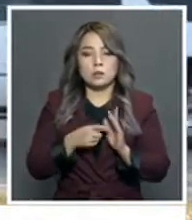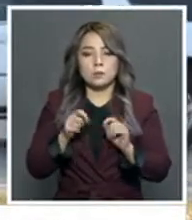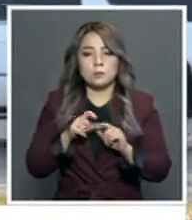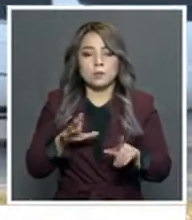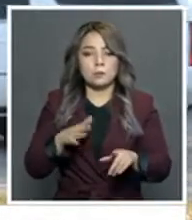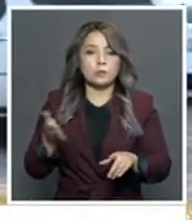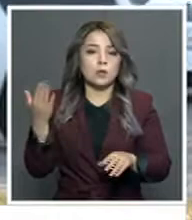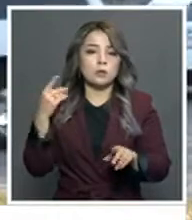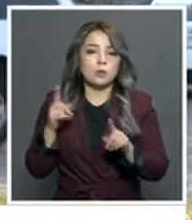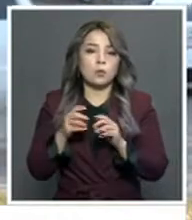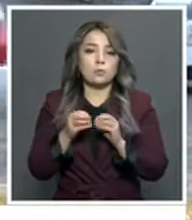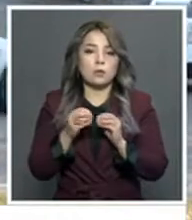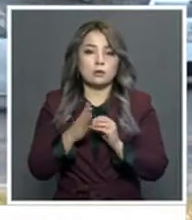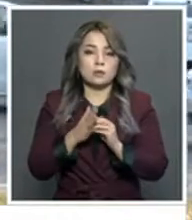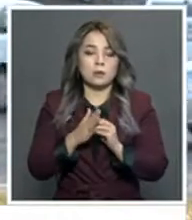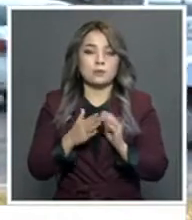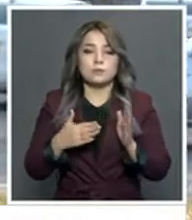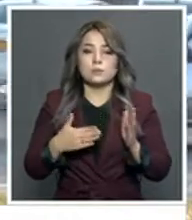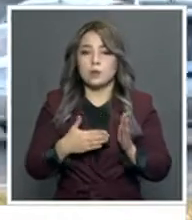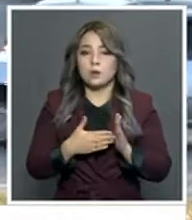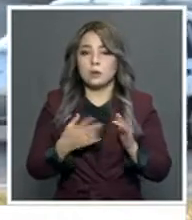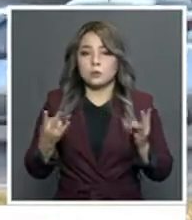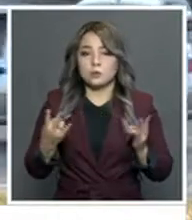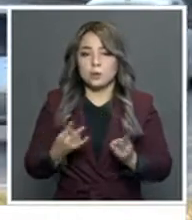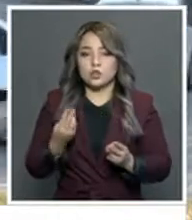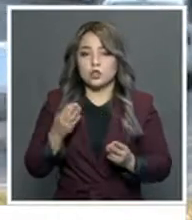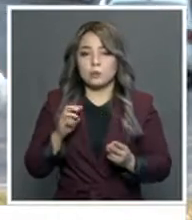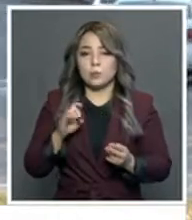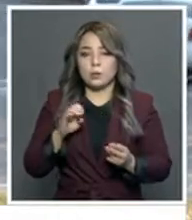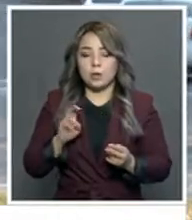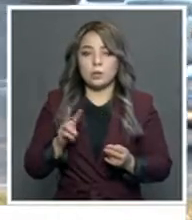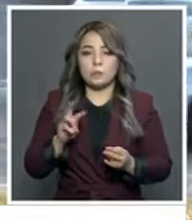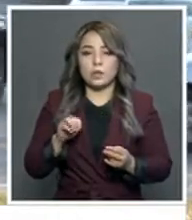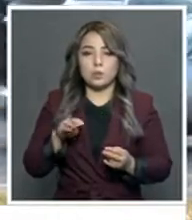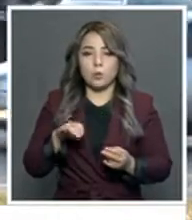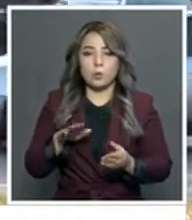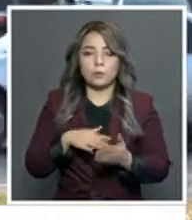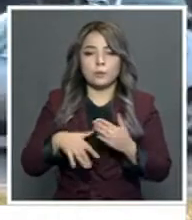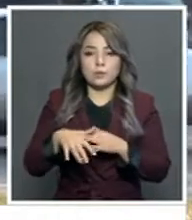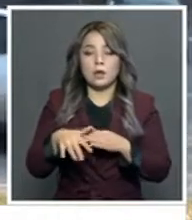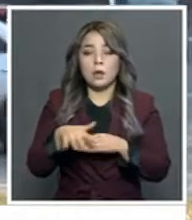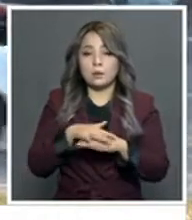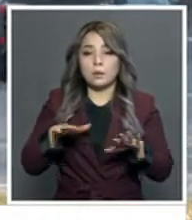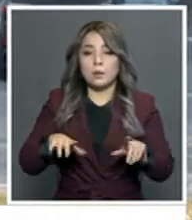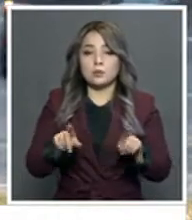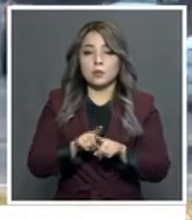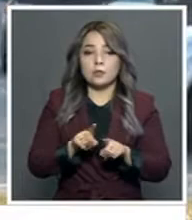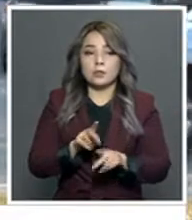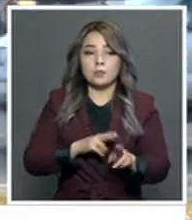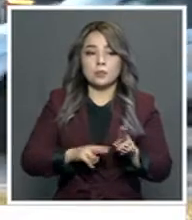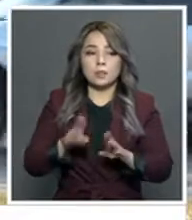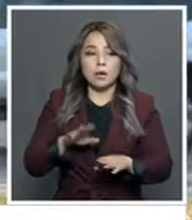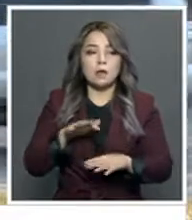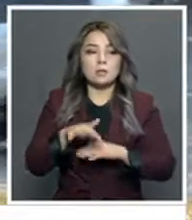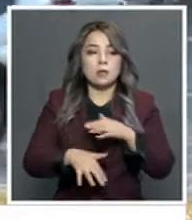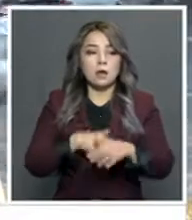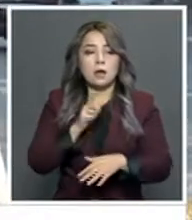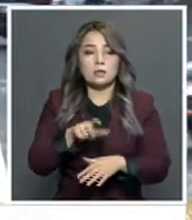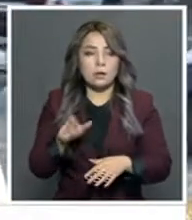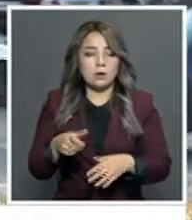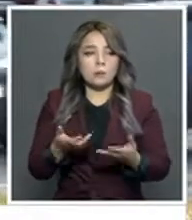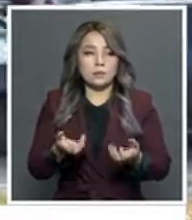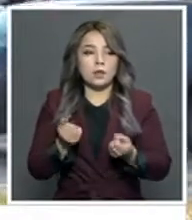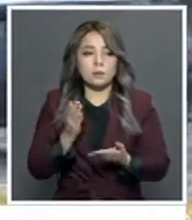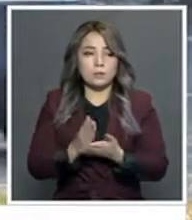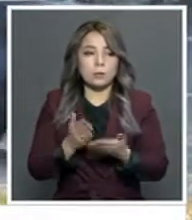саны бұрынғыдай 15-тен аспауы тиіс. Ал Шымбұлақ пен Медеу мұз айдыны келер аптадан бастап келушілерді қабылдай бастайды. Бірақ бұл